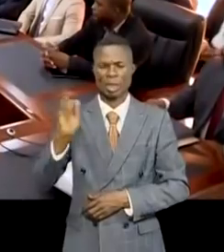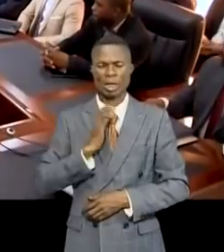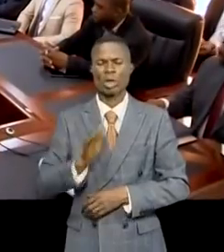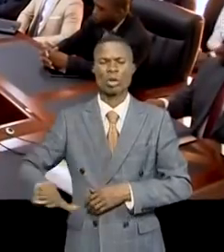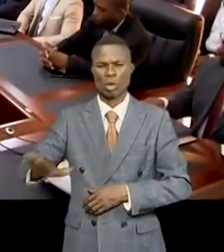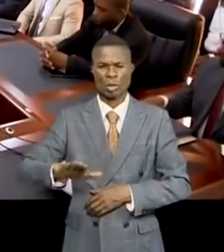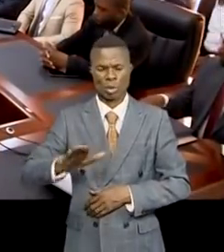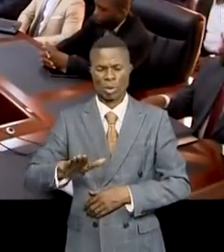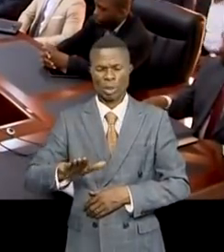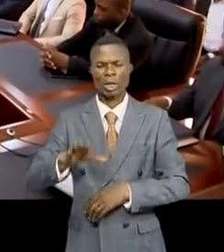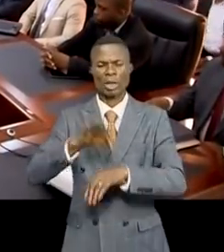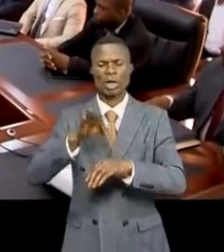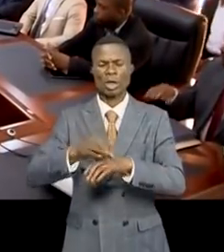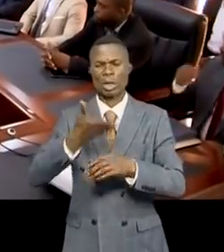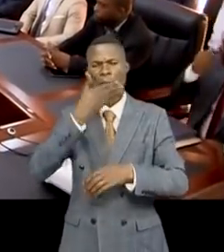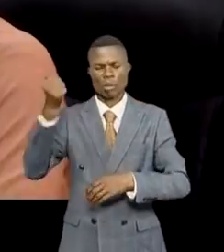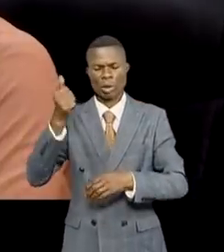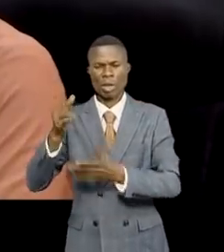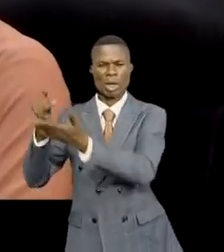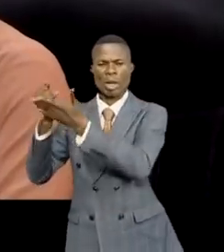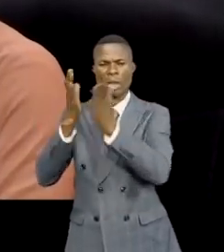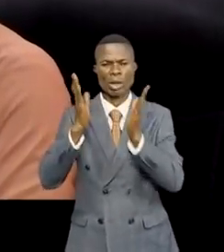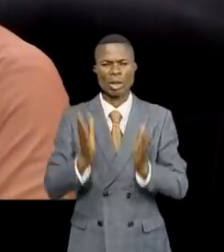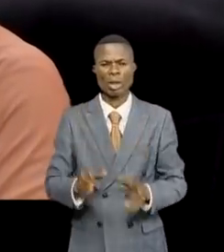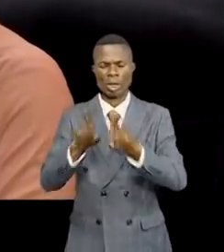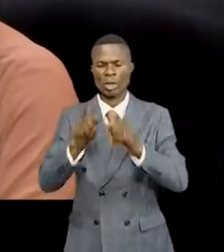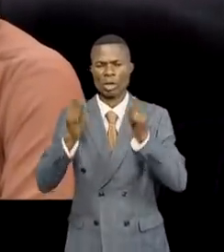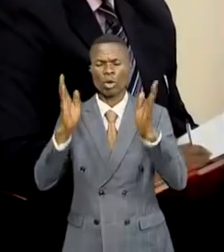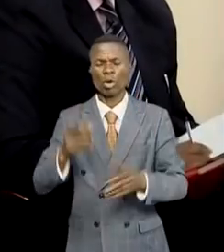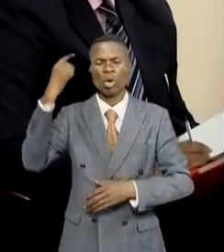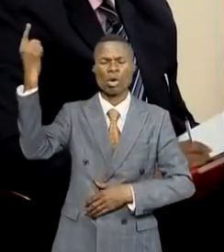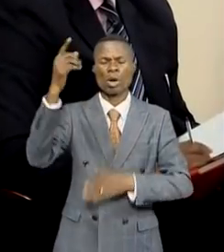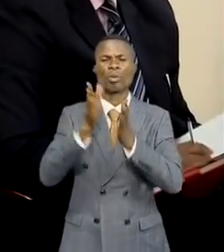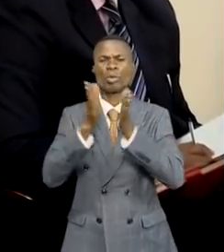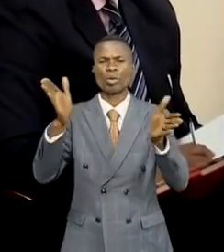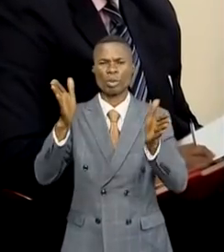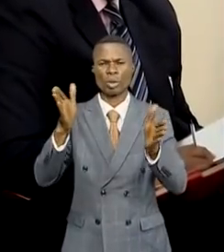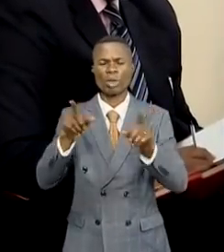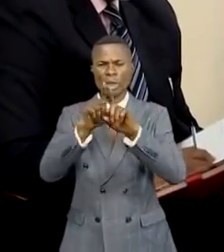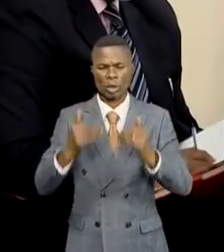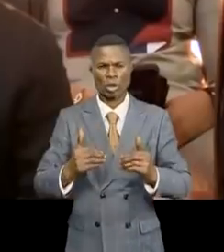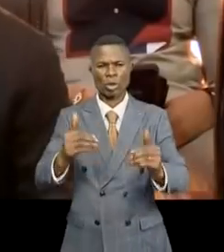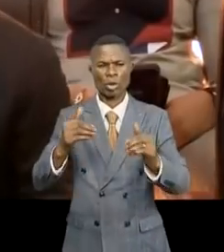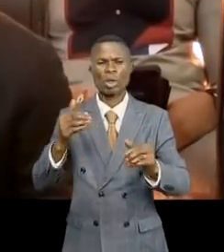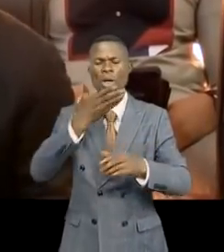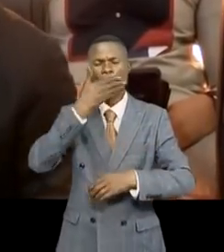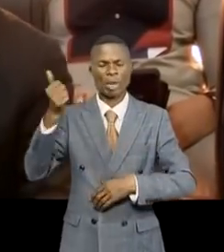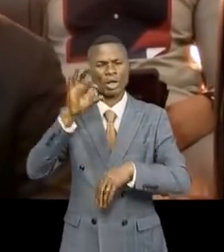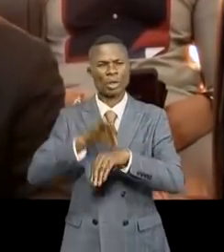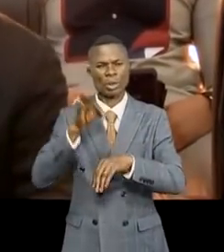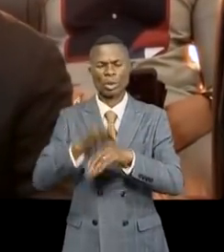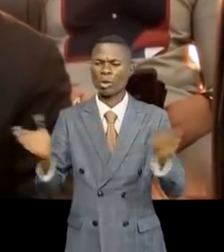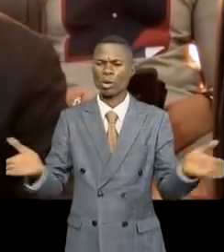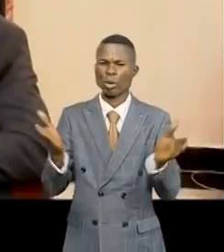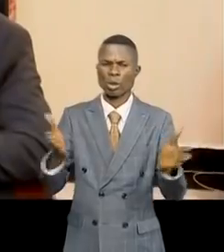un accès privilégié aux investisseurs et aux médias du monde entier. Poursuit, ce serait une excellente occasion de